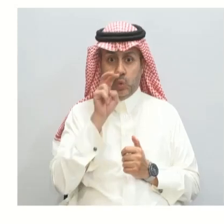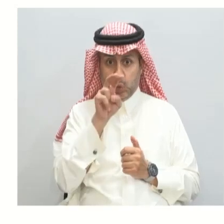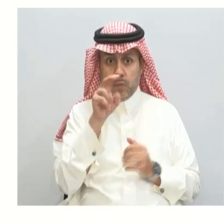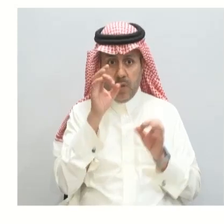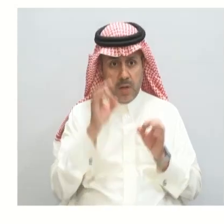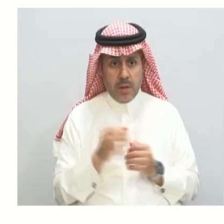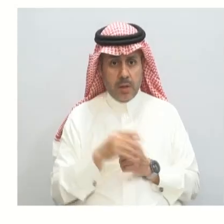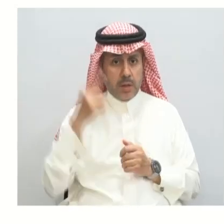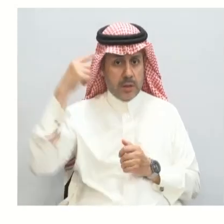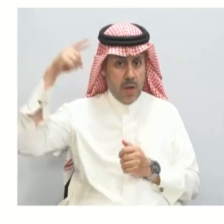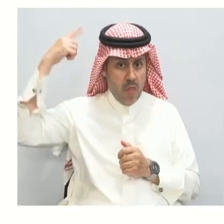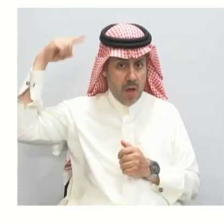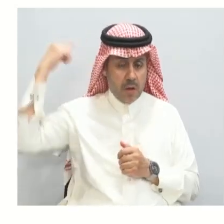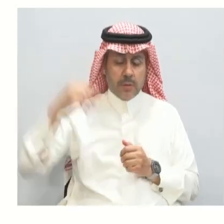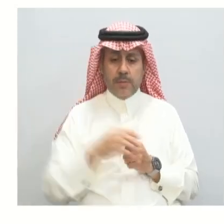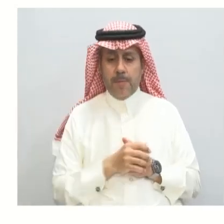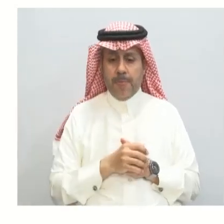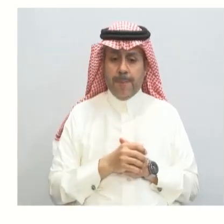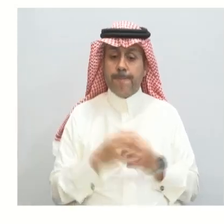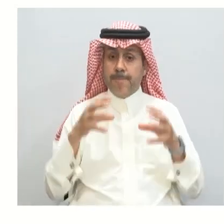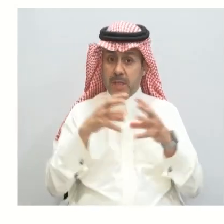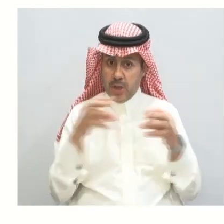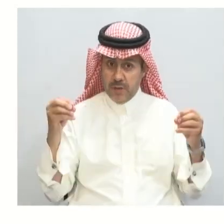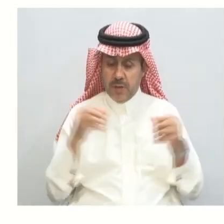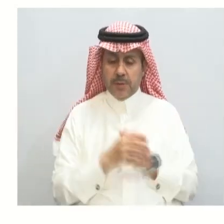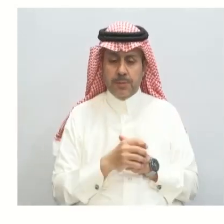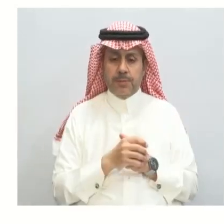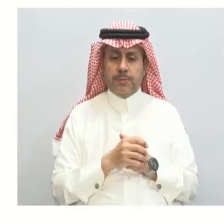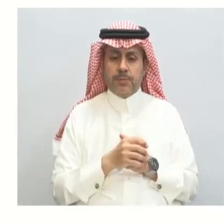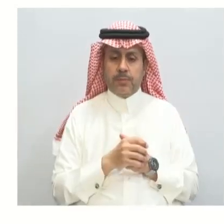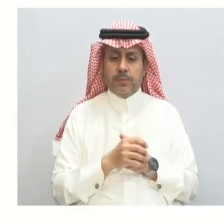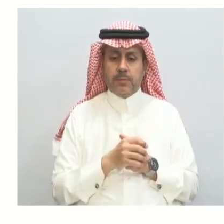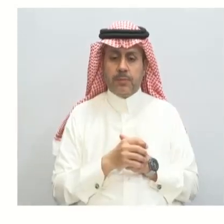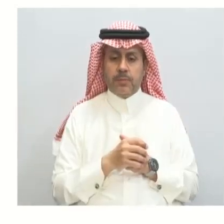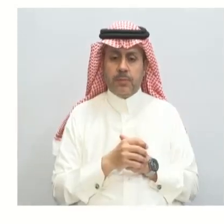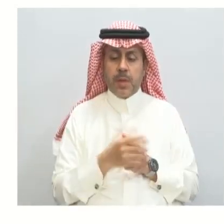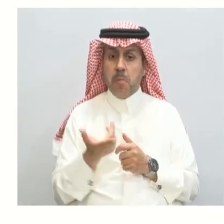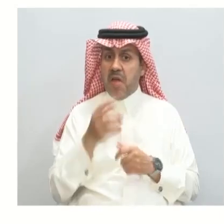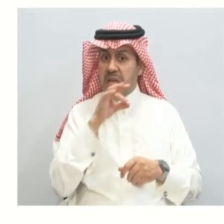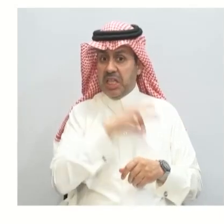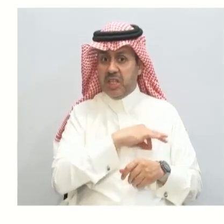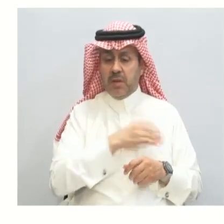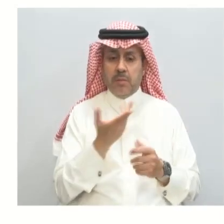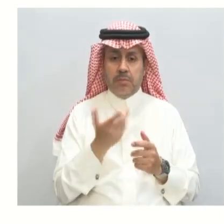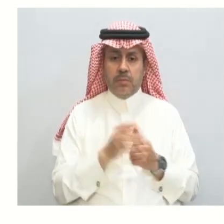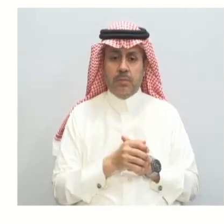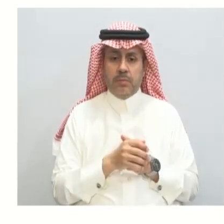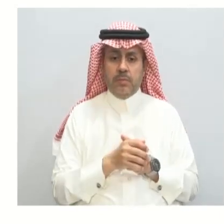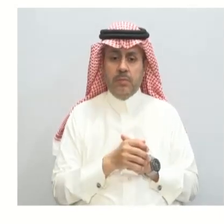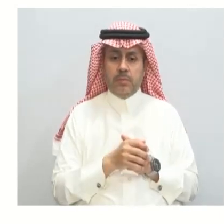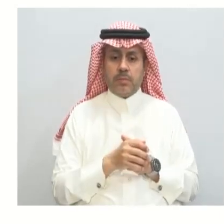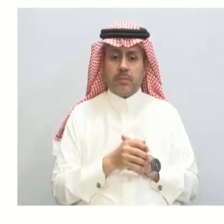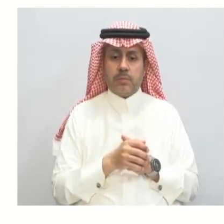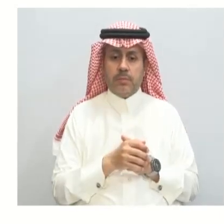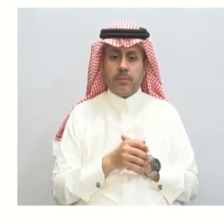وتذكروا ما قلنا قبل قليل في تفسيرها وحاولوا ان تذكروا لي ماذا نست تفيد ماذا نحصل من